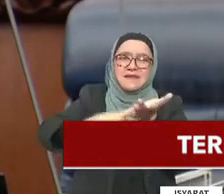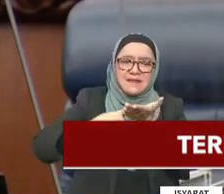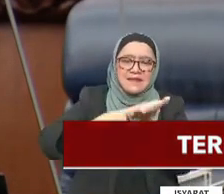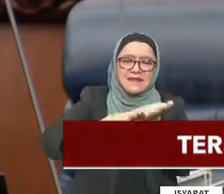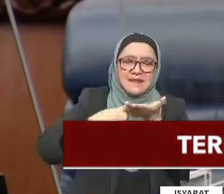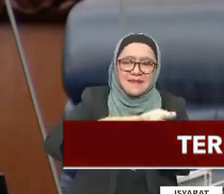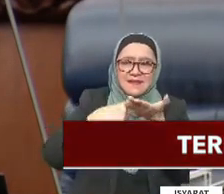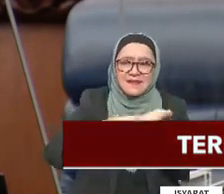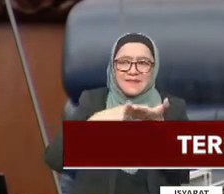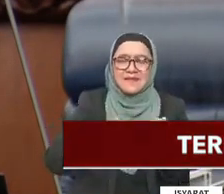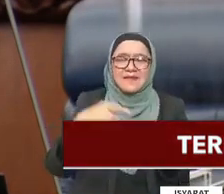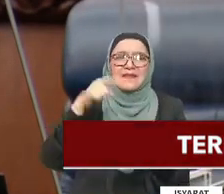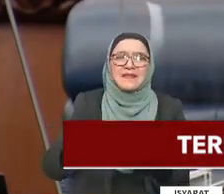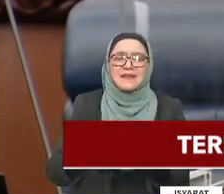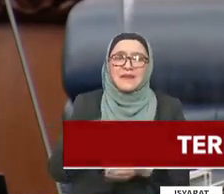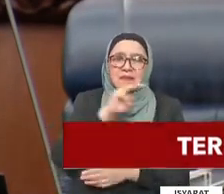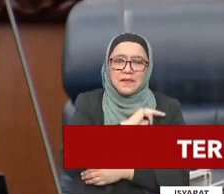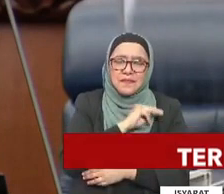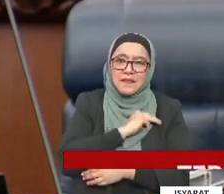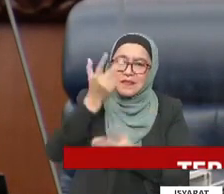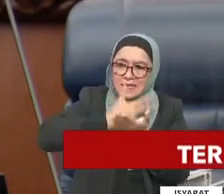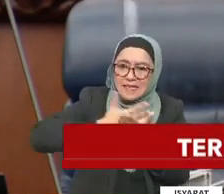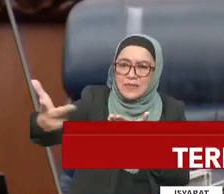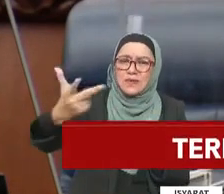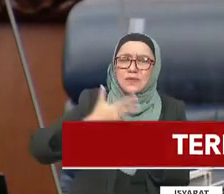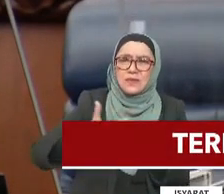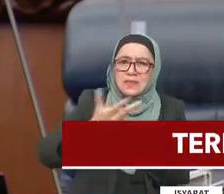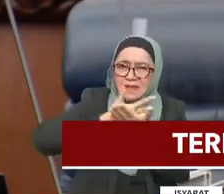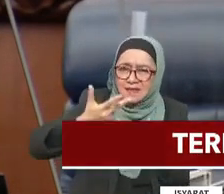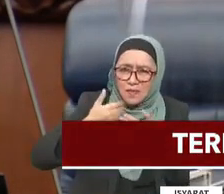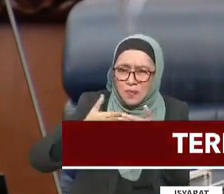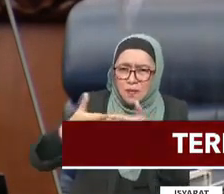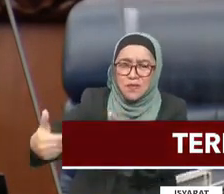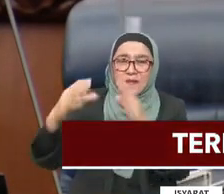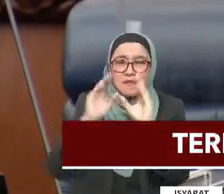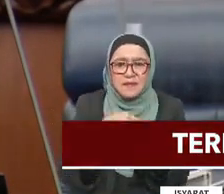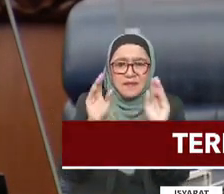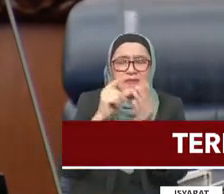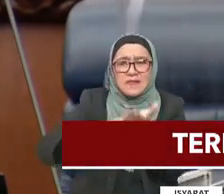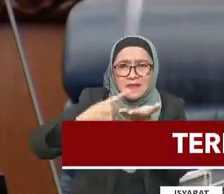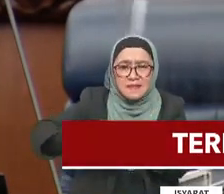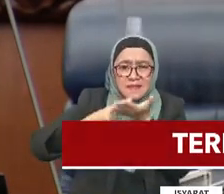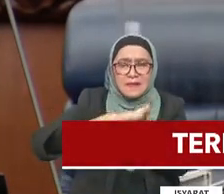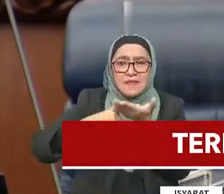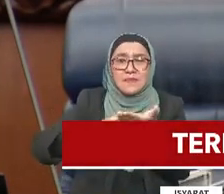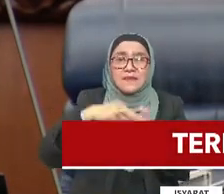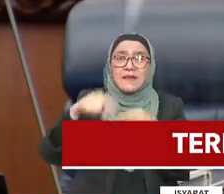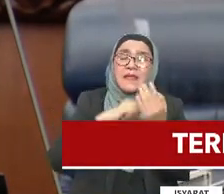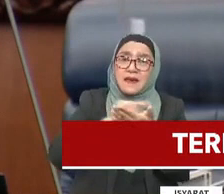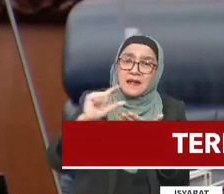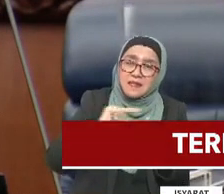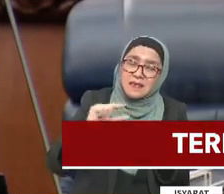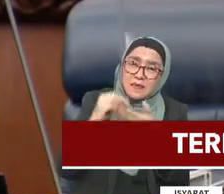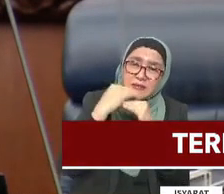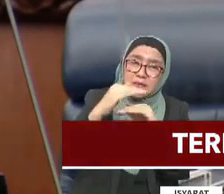yang dipertuan Ajumma menteri berturut-turut tiga minggu berturut-turut bincang isu gaji minimum dan yang mapolda Trian dalijum amitis rumus